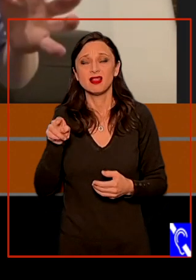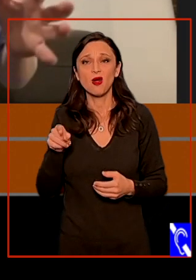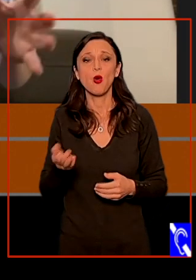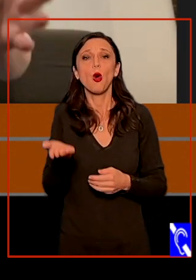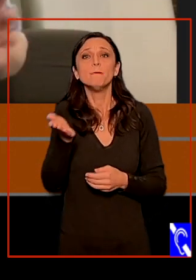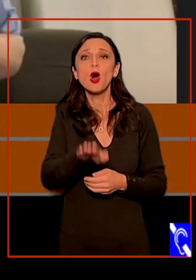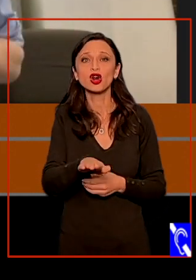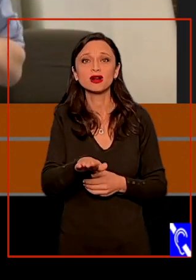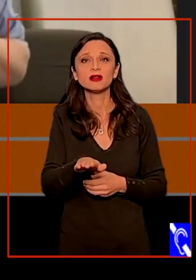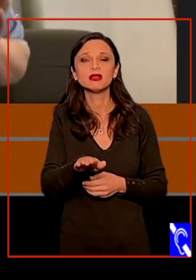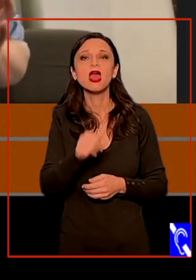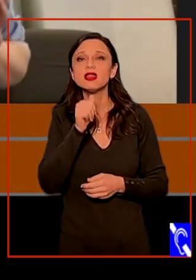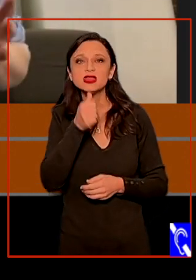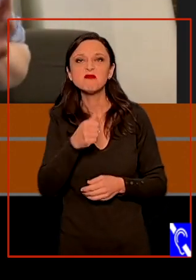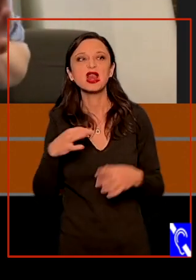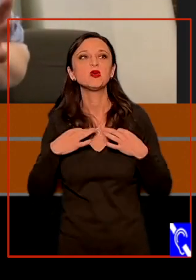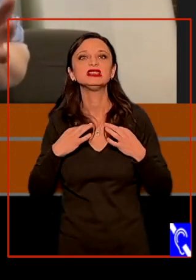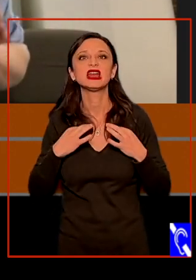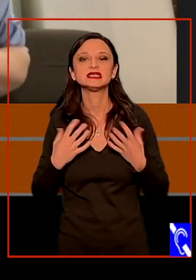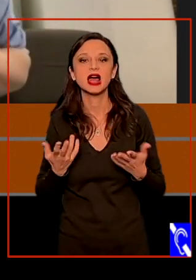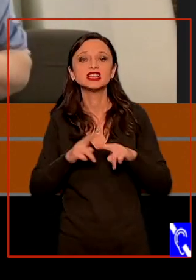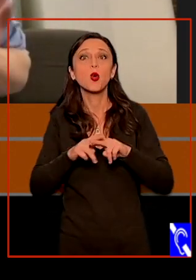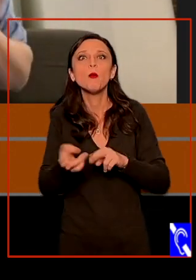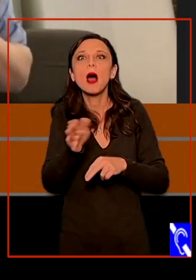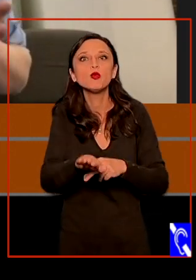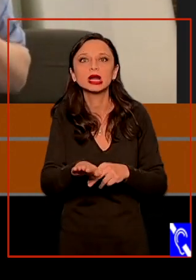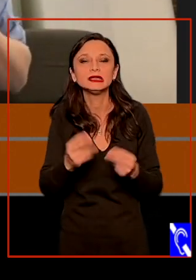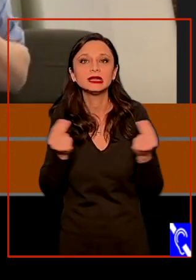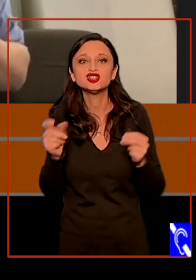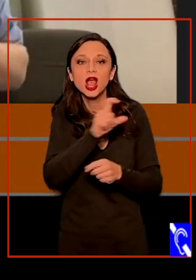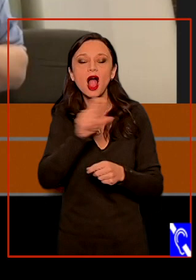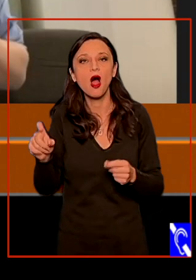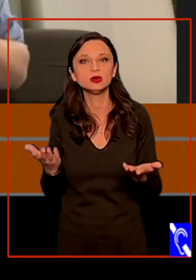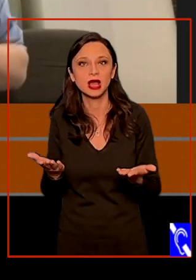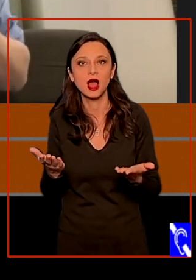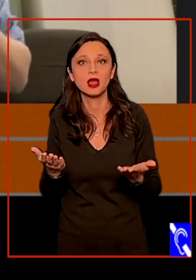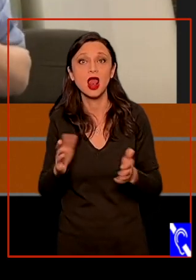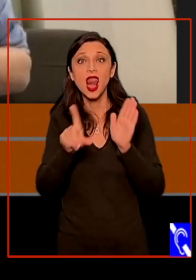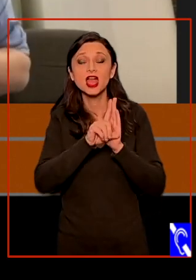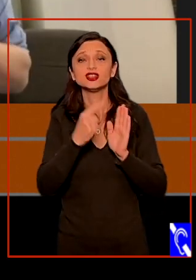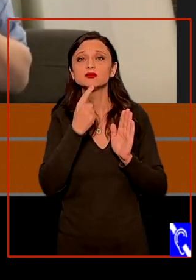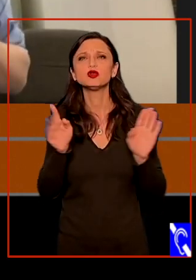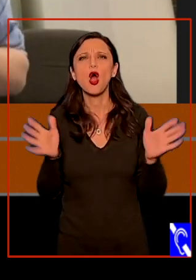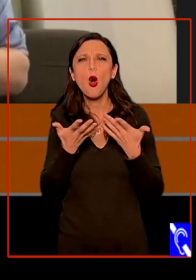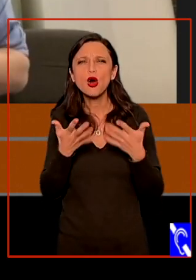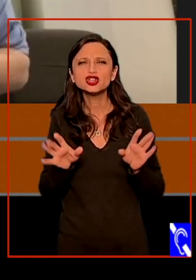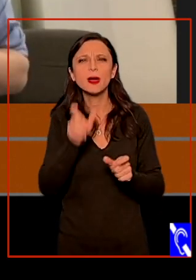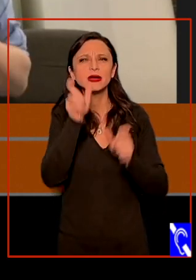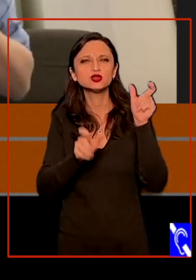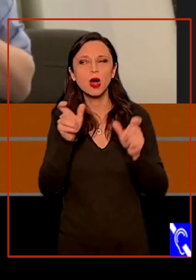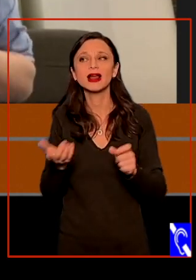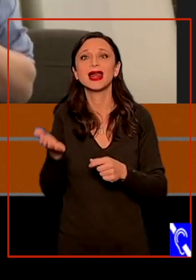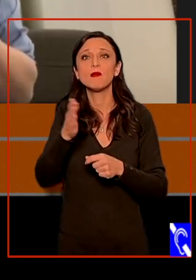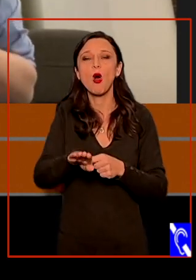mor și nu-și pune nimeni problema în ce condiții au murit, cu toate că ai o lege care îți spune că orice moarte a unei persoane